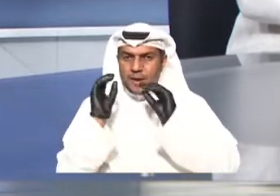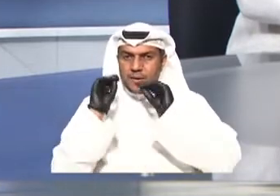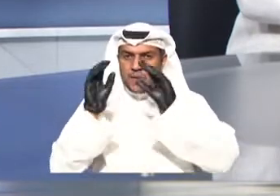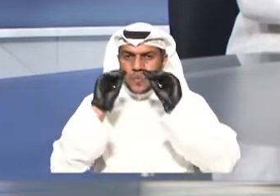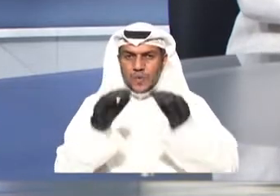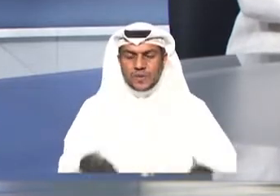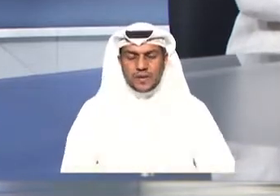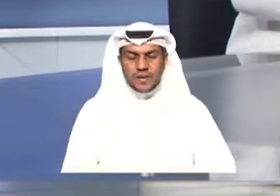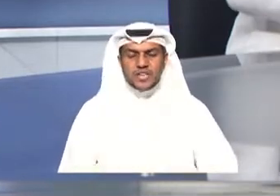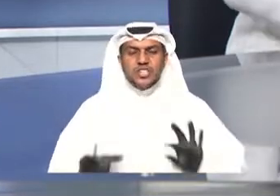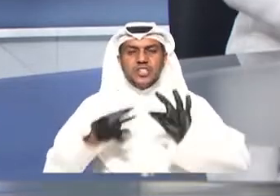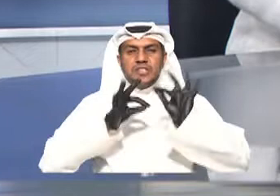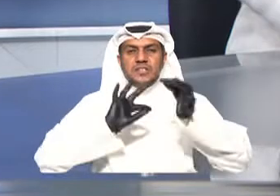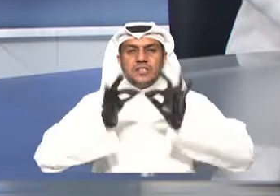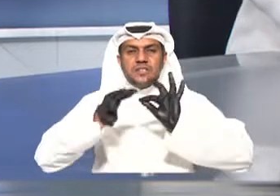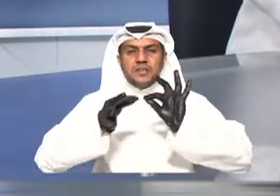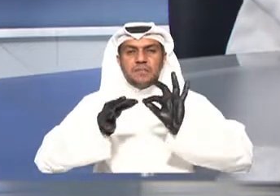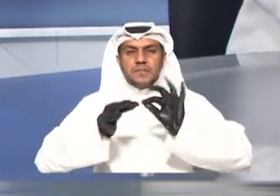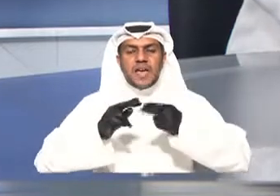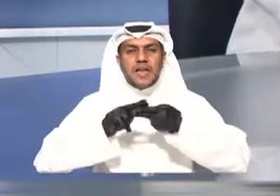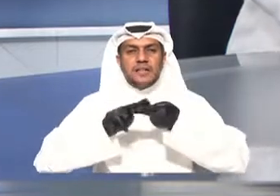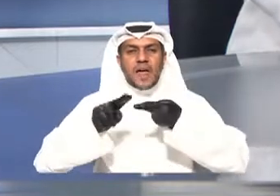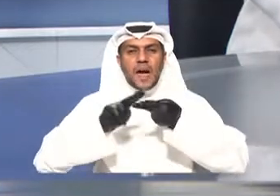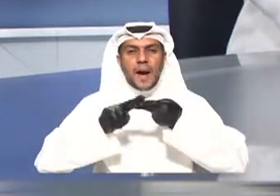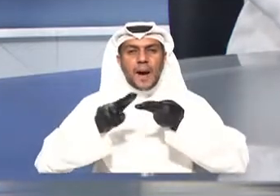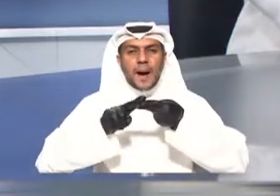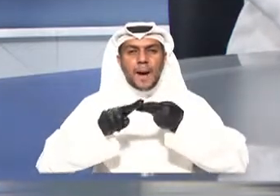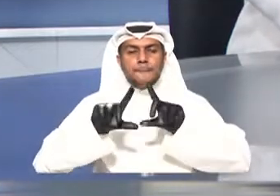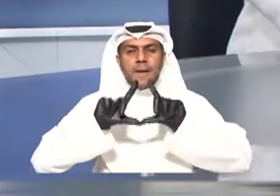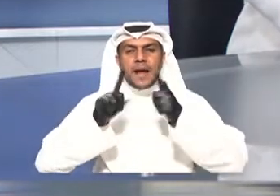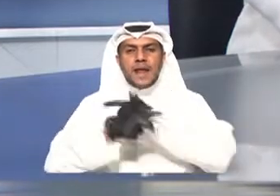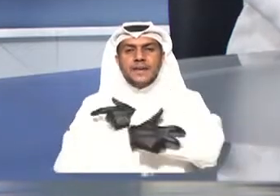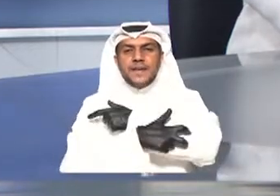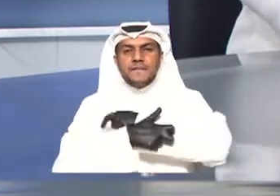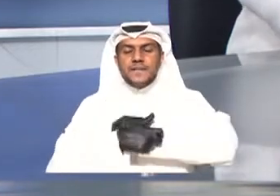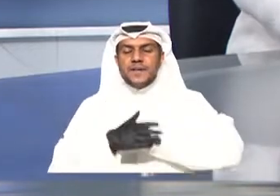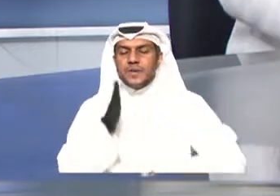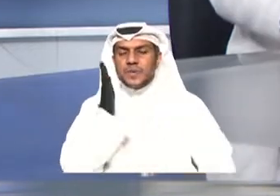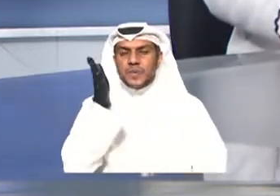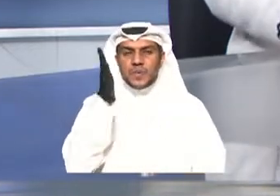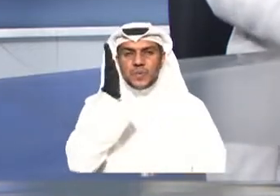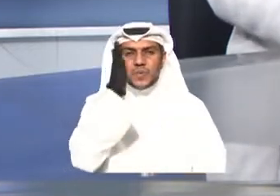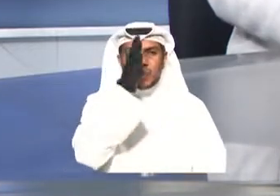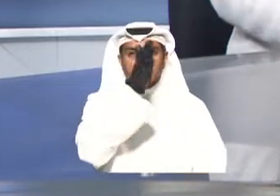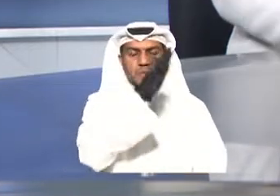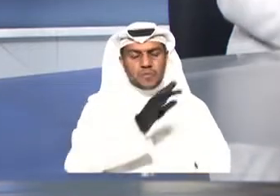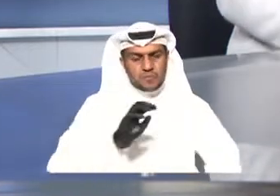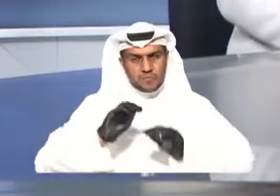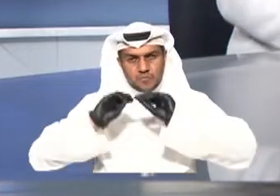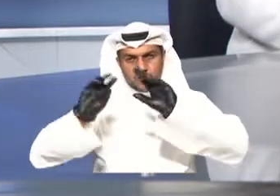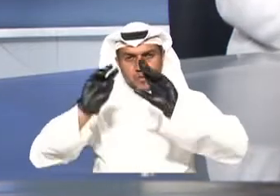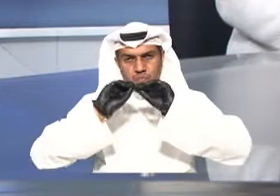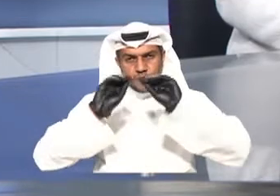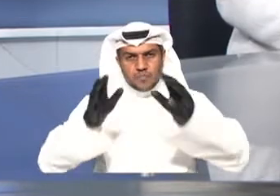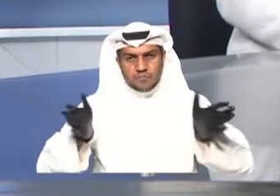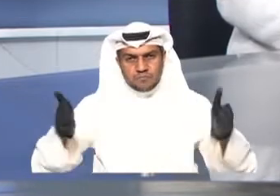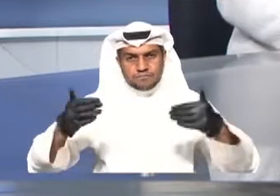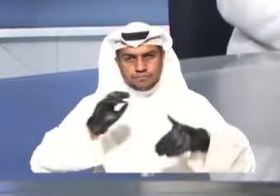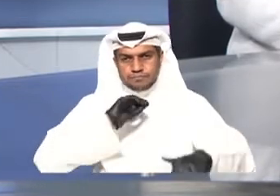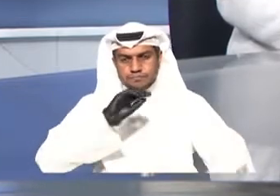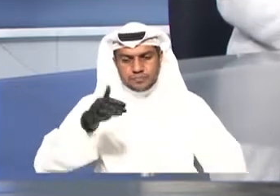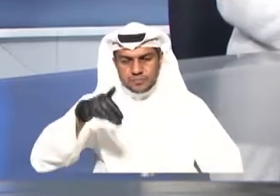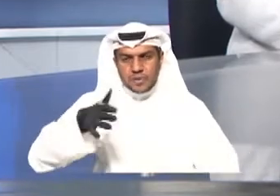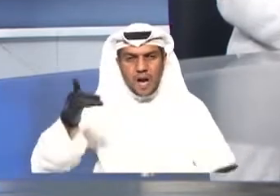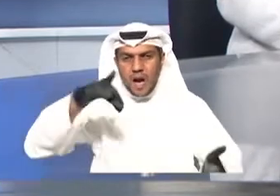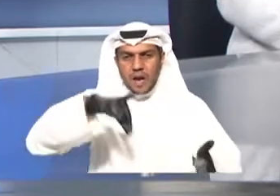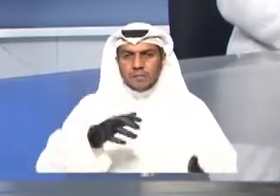السلام للأعمال الإنسانية والخيرية بتوزيع سلات غذائية متكاملة على العمالة تكفي لمدة شهر على الأقل. نعم، أكثر